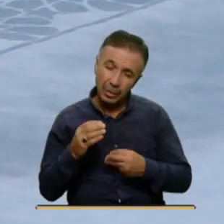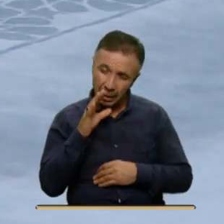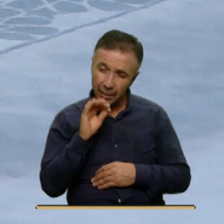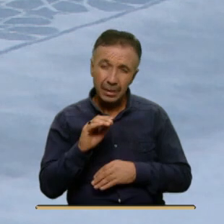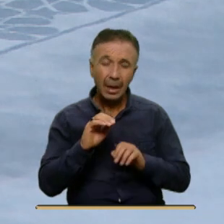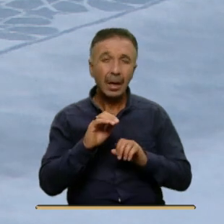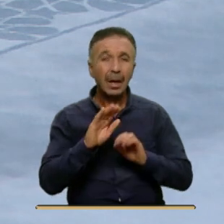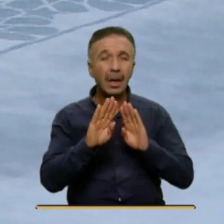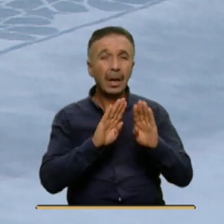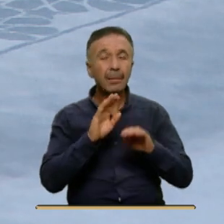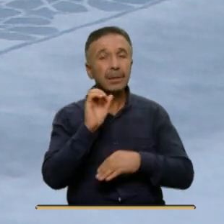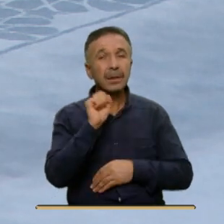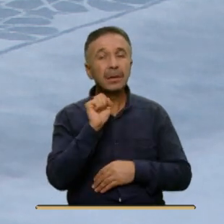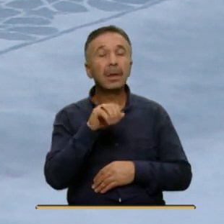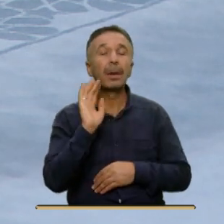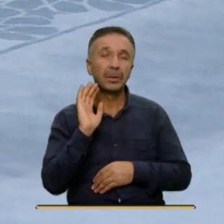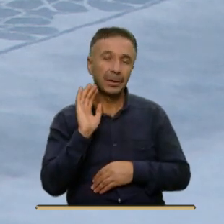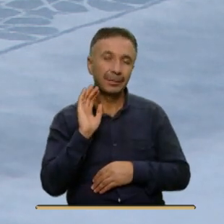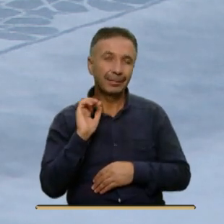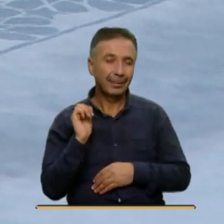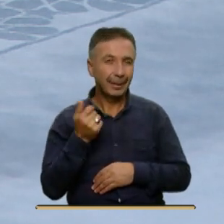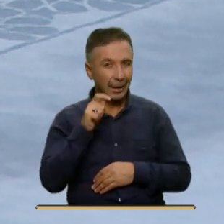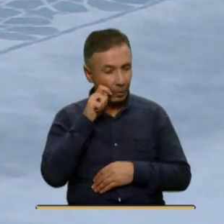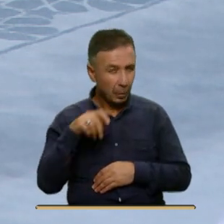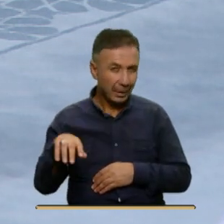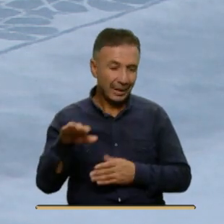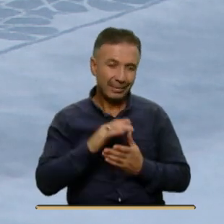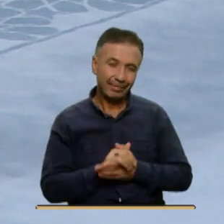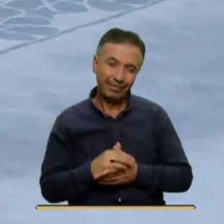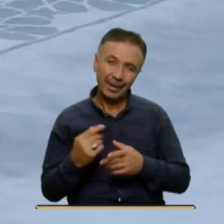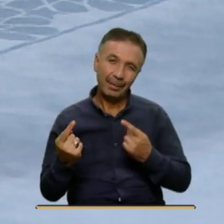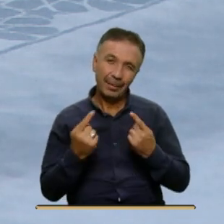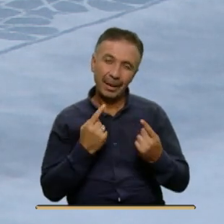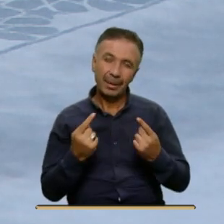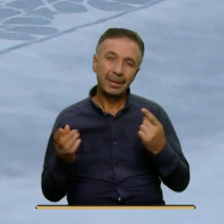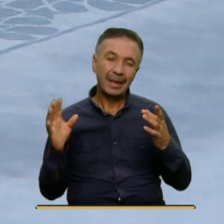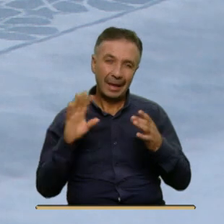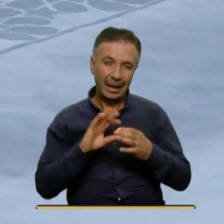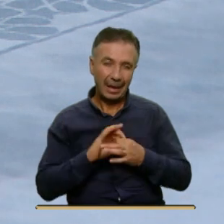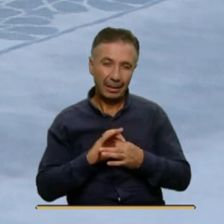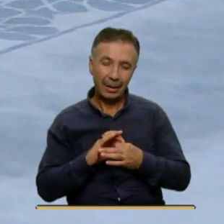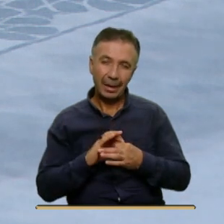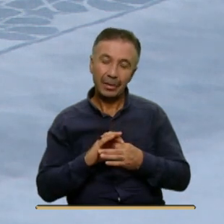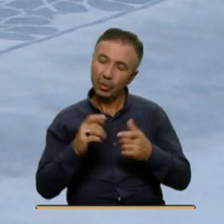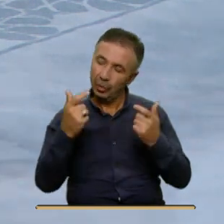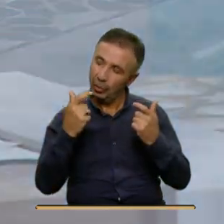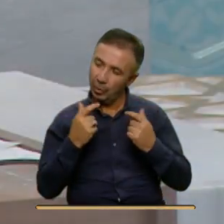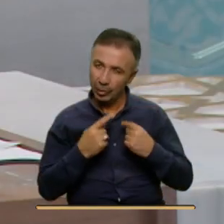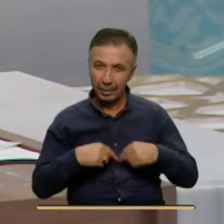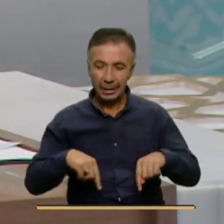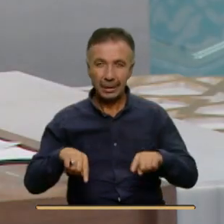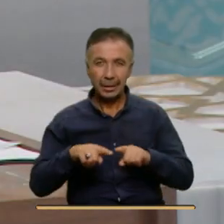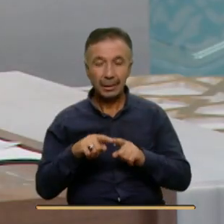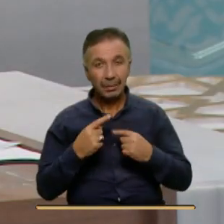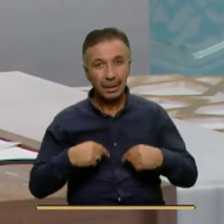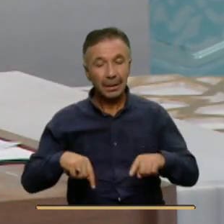çalmamış. Değerli müminler, birbirimizle ilgilenmekle mükellefiz biz. Biz